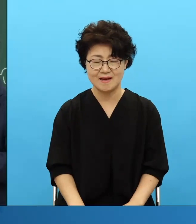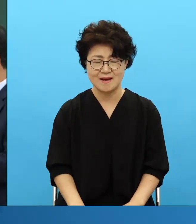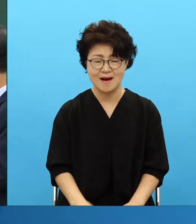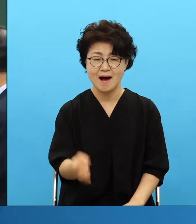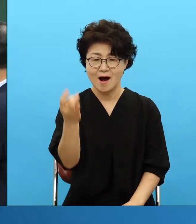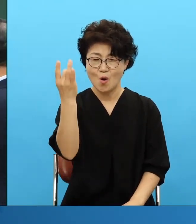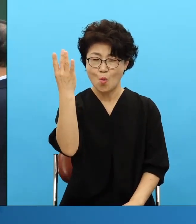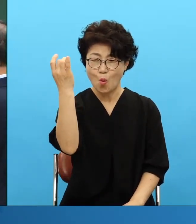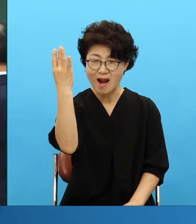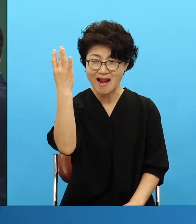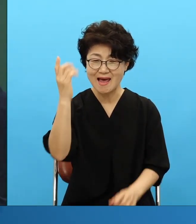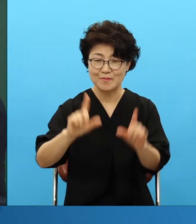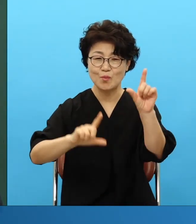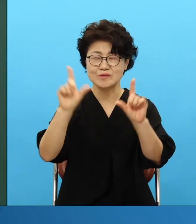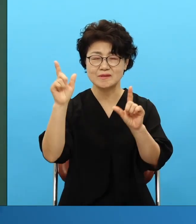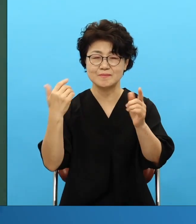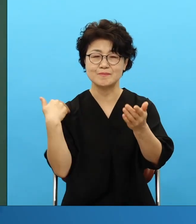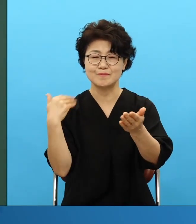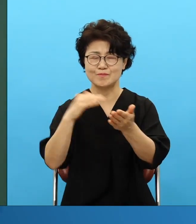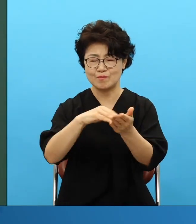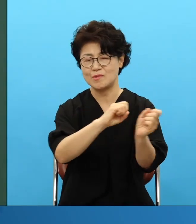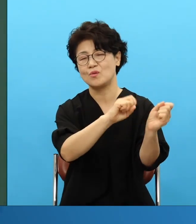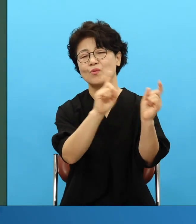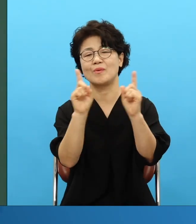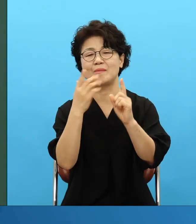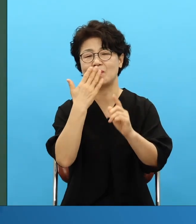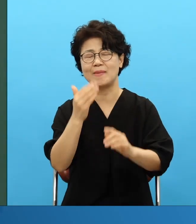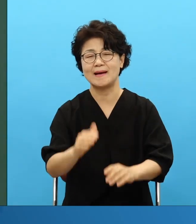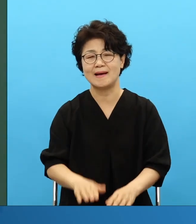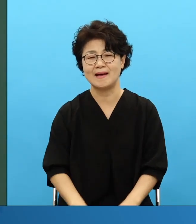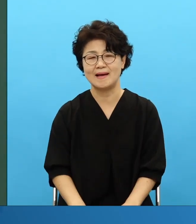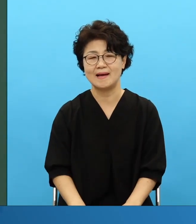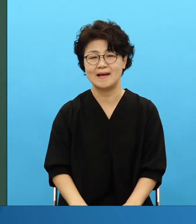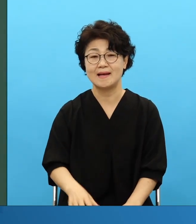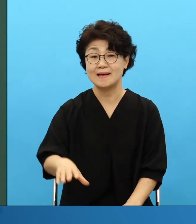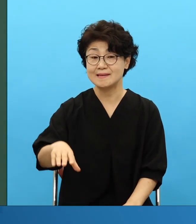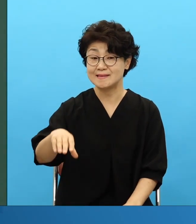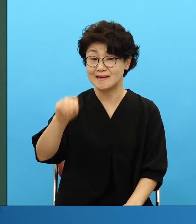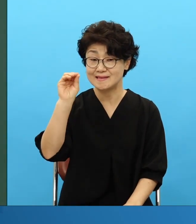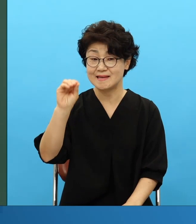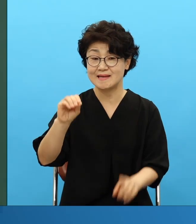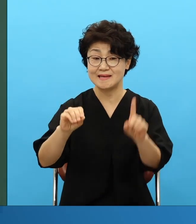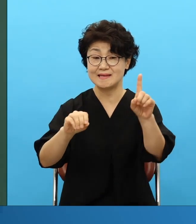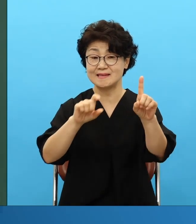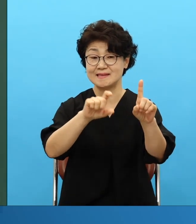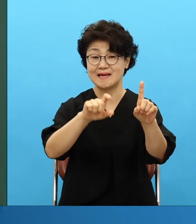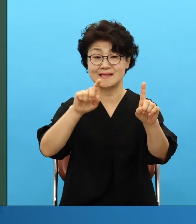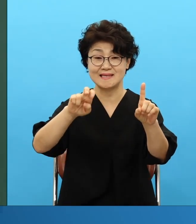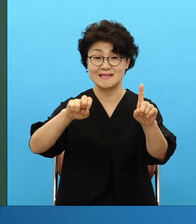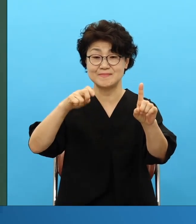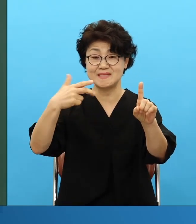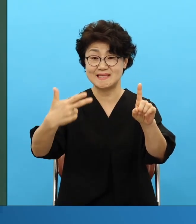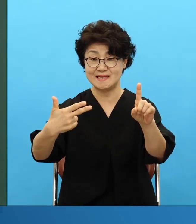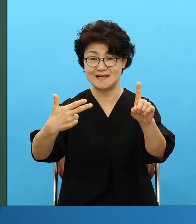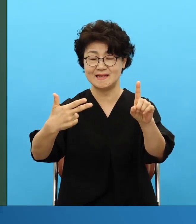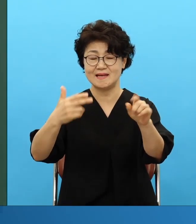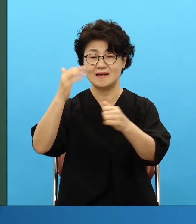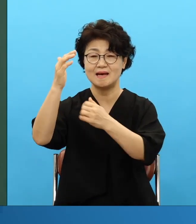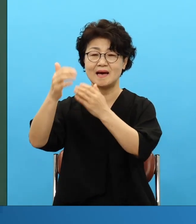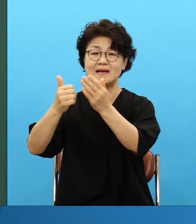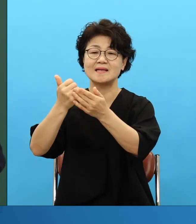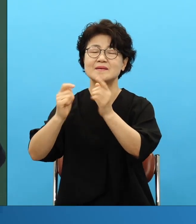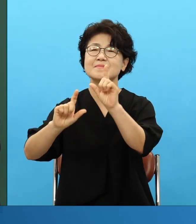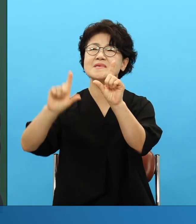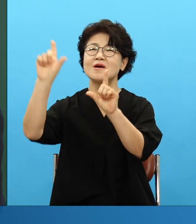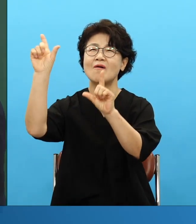The original things are restored. 창세기 1장 27절에 하나님의 형상을 입게 되고요.